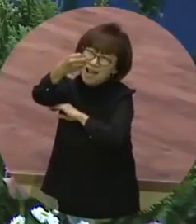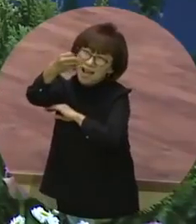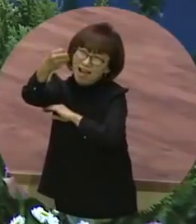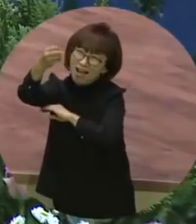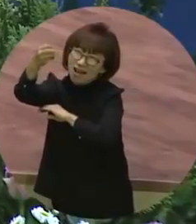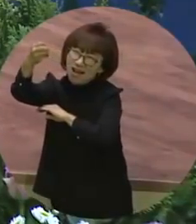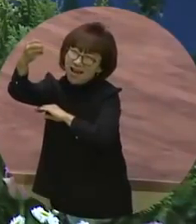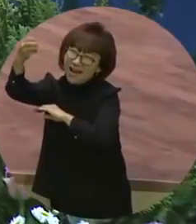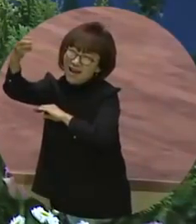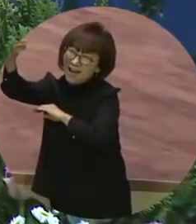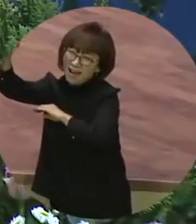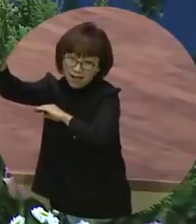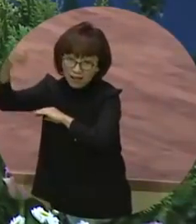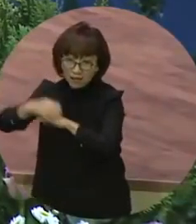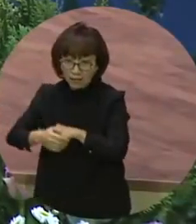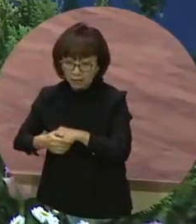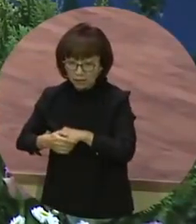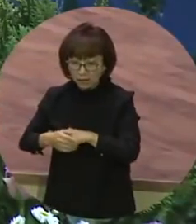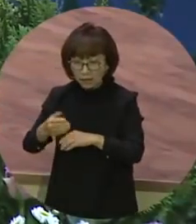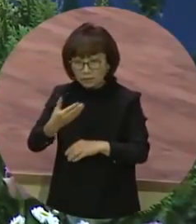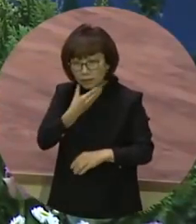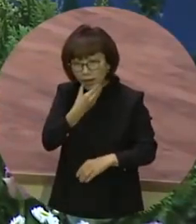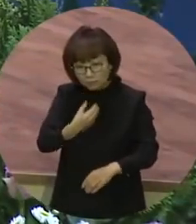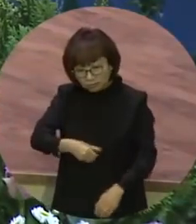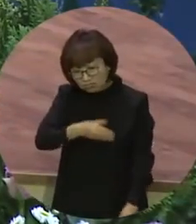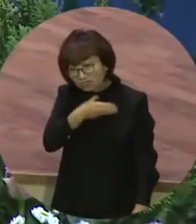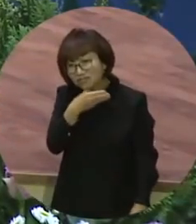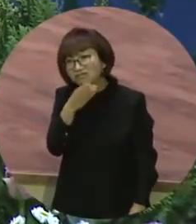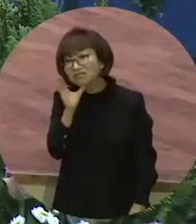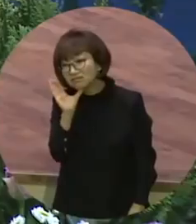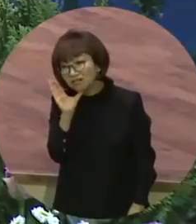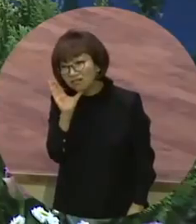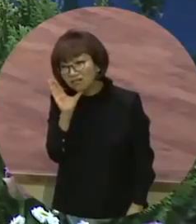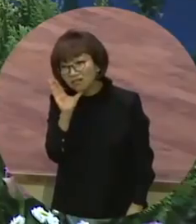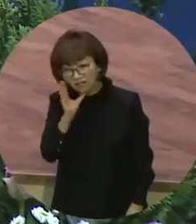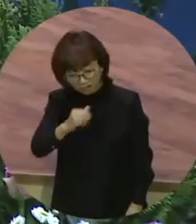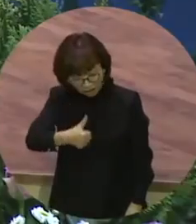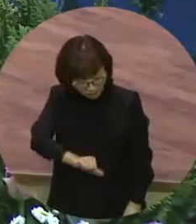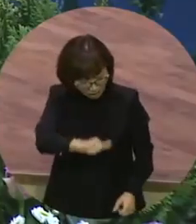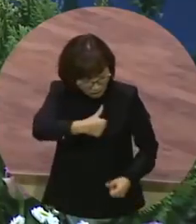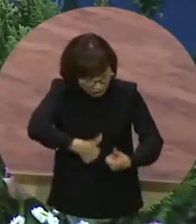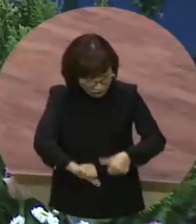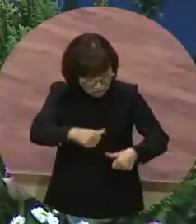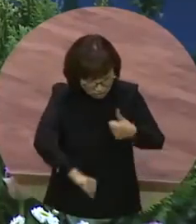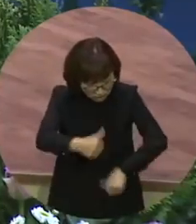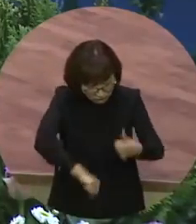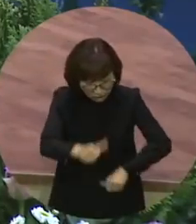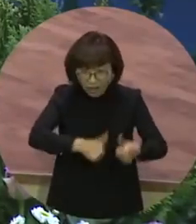아브라함의 정력이 좋아가지고 무슨 마누라를 그렇게 얻어가지고 하늘의 무별처럼 낳겠냐고 봐요.